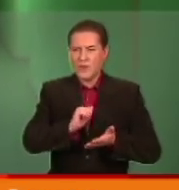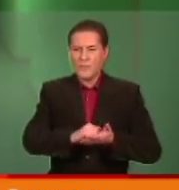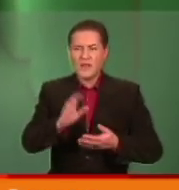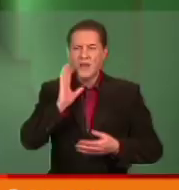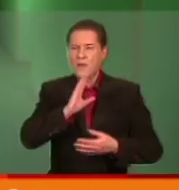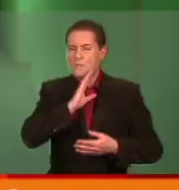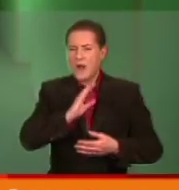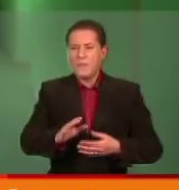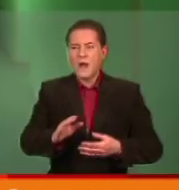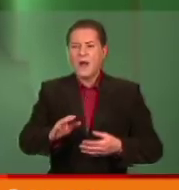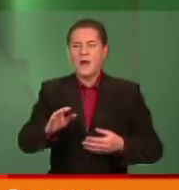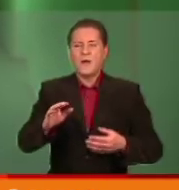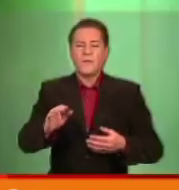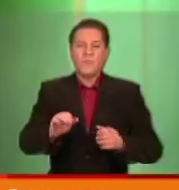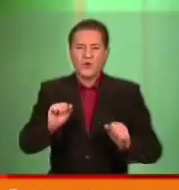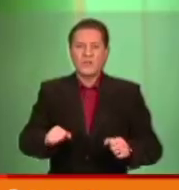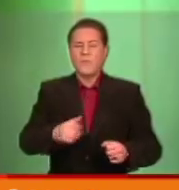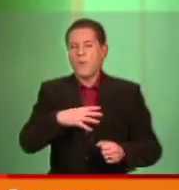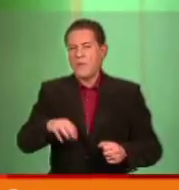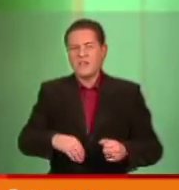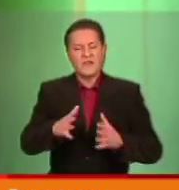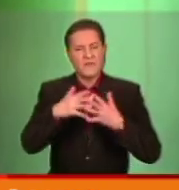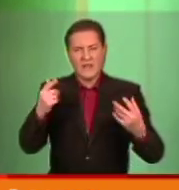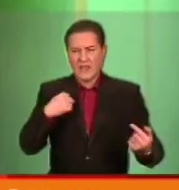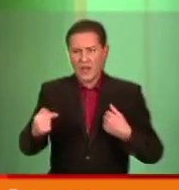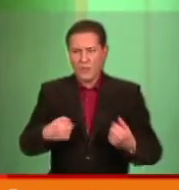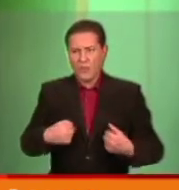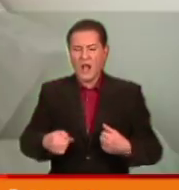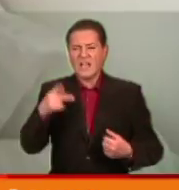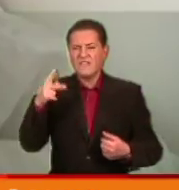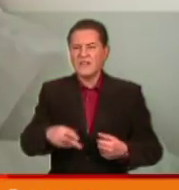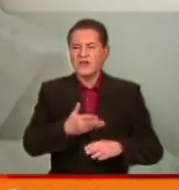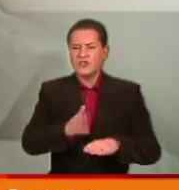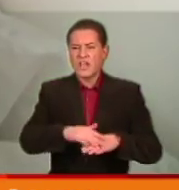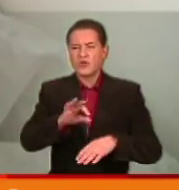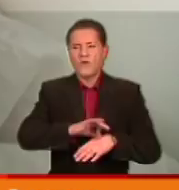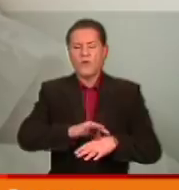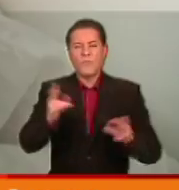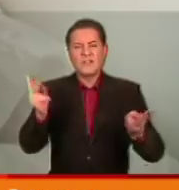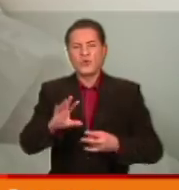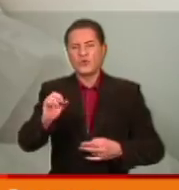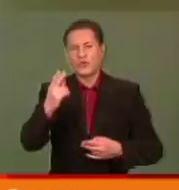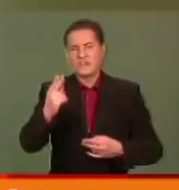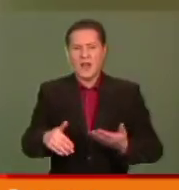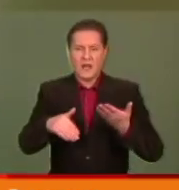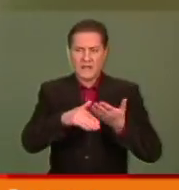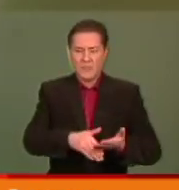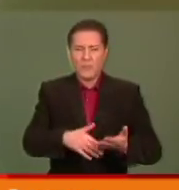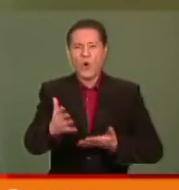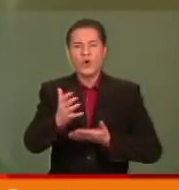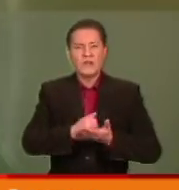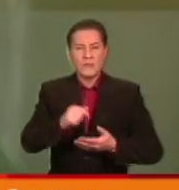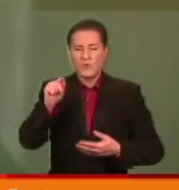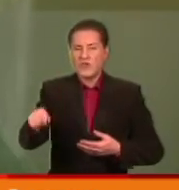могла померти і померти в великих муках. На Закарпатті майже 2000 тяжкохворих потребують спеціальної допомоги. Та отримують